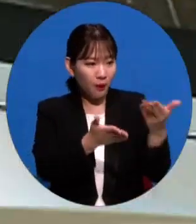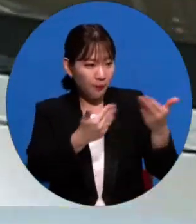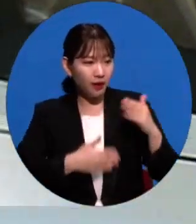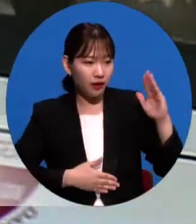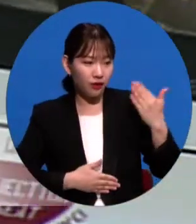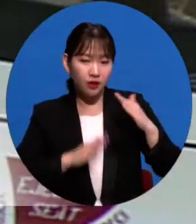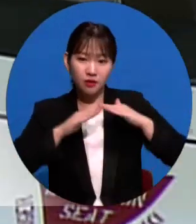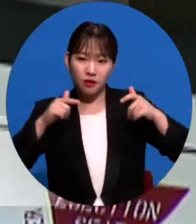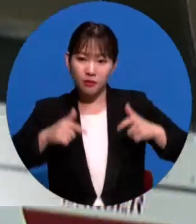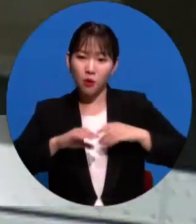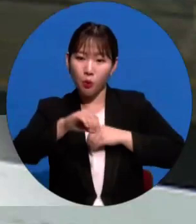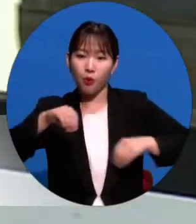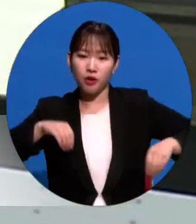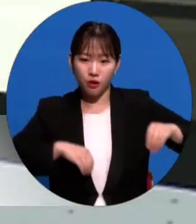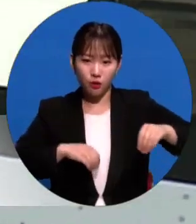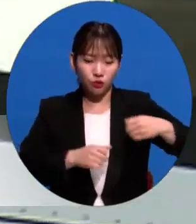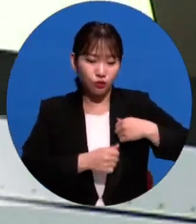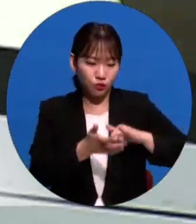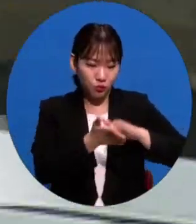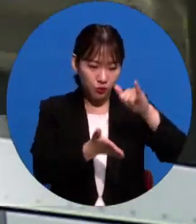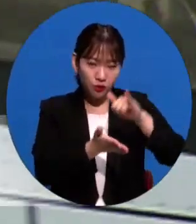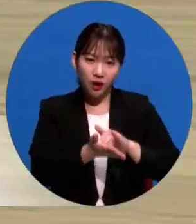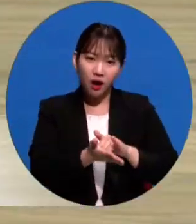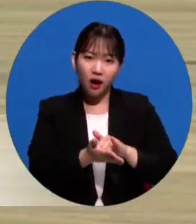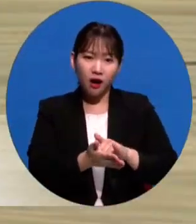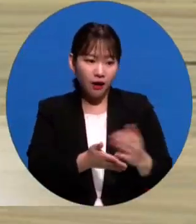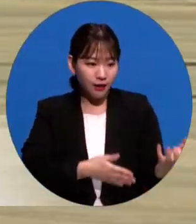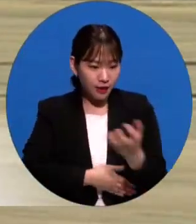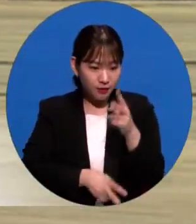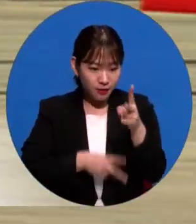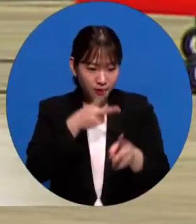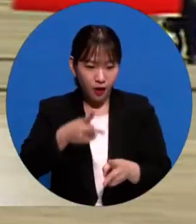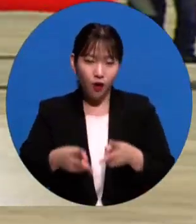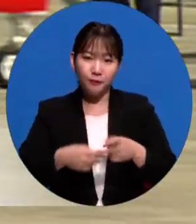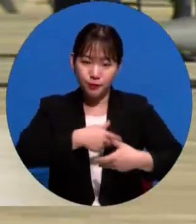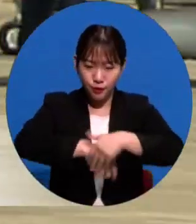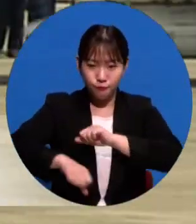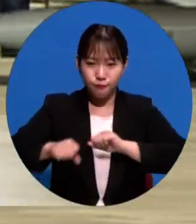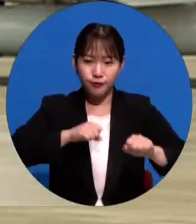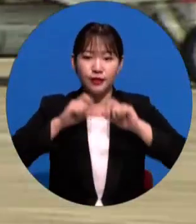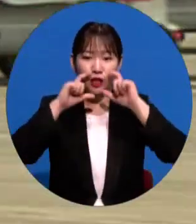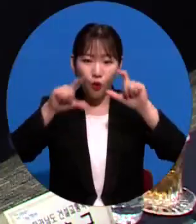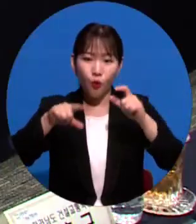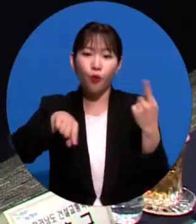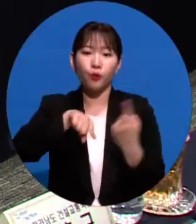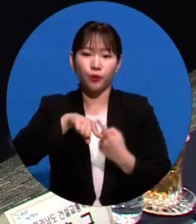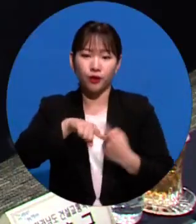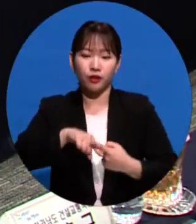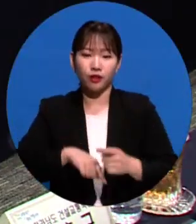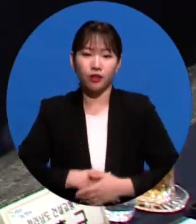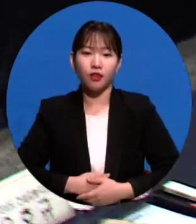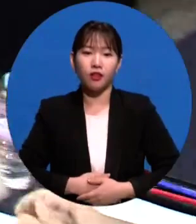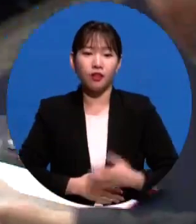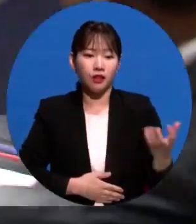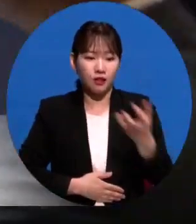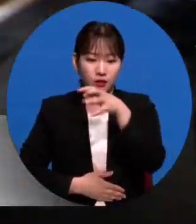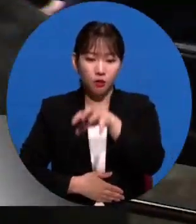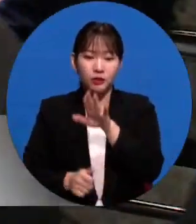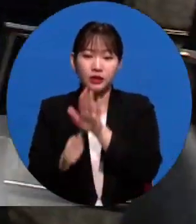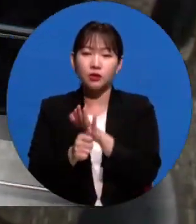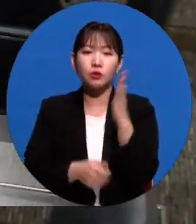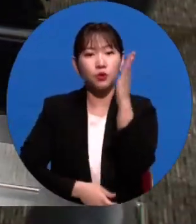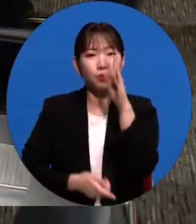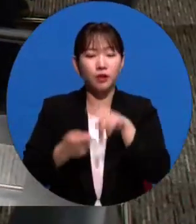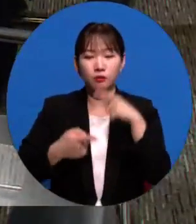전남이 오히려 군공항 이전 사업에 적극 참여하겠다고 선언한 것으로 해석될 수 있습니다. 이전 지역 지원 규모에